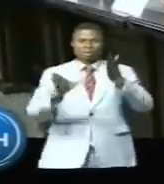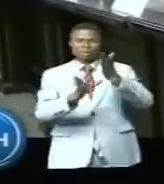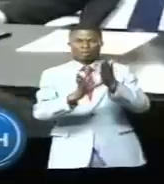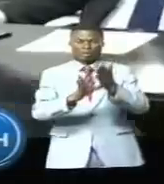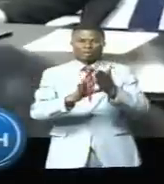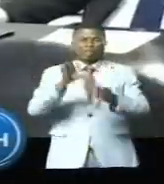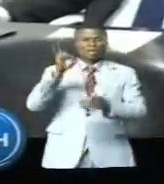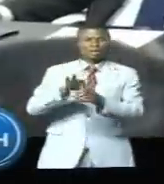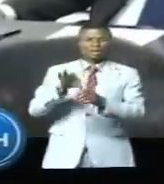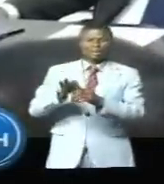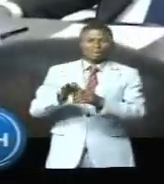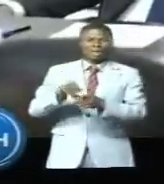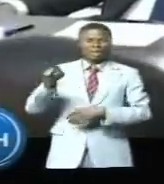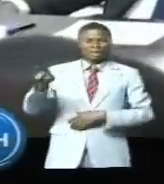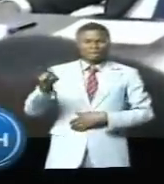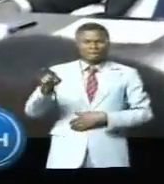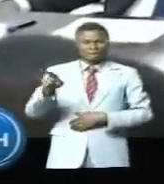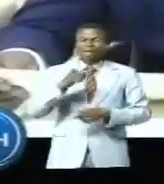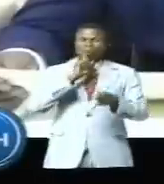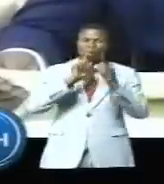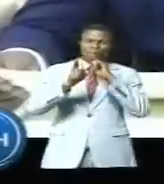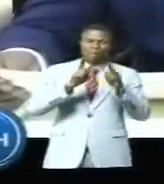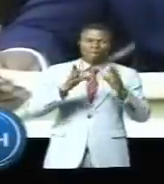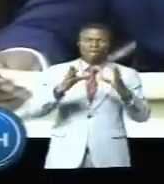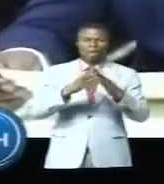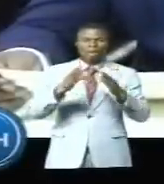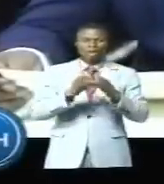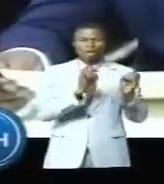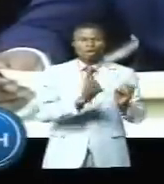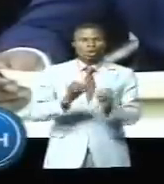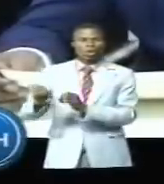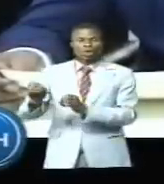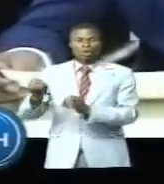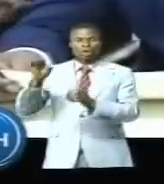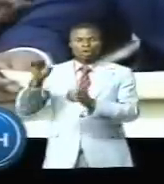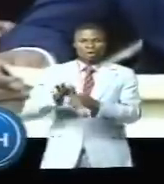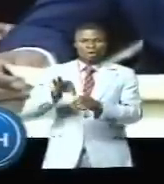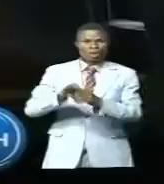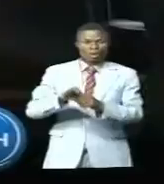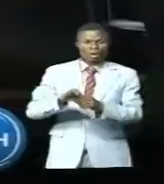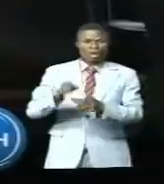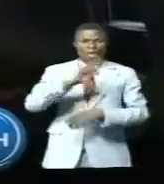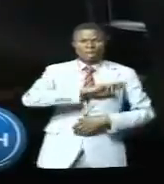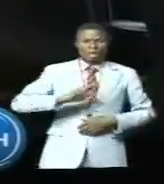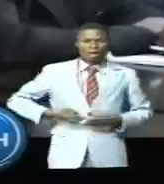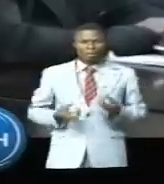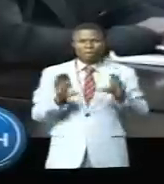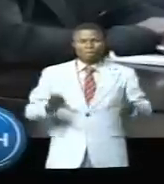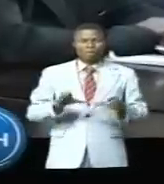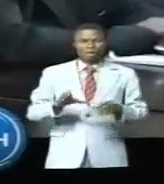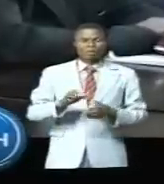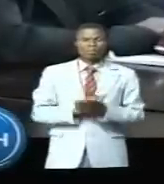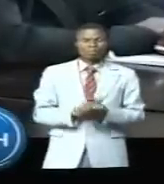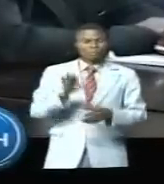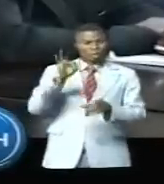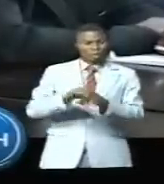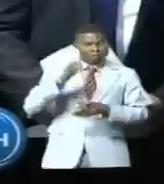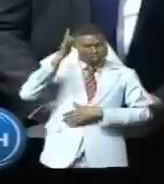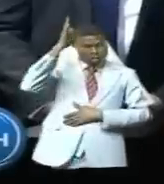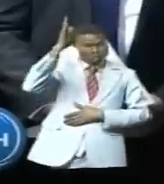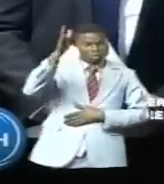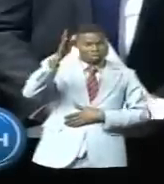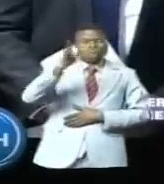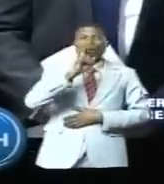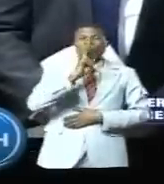centrale électorale, Didi Manara, ont échangé sur l'organisation des élections en République démocratique du Congo. Les élections approchent à grands pas.